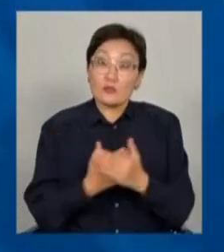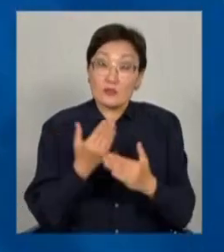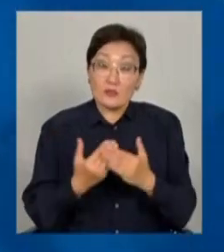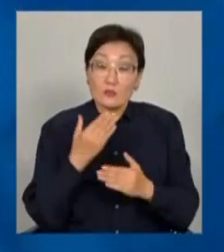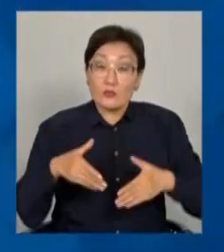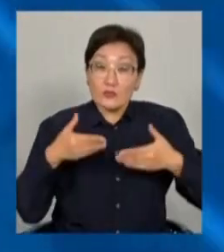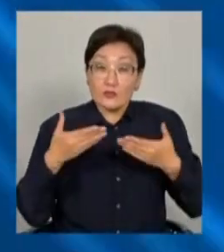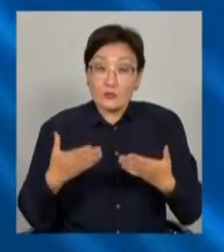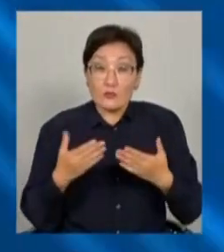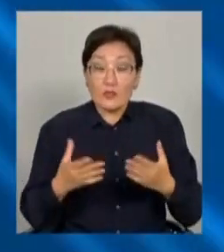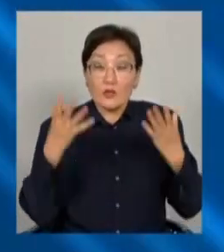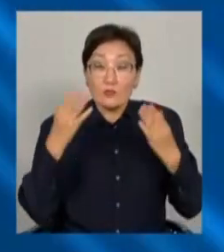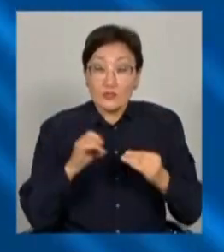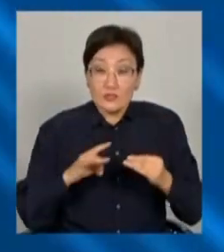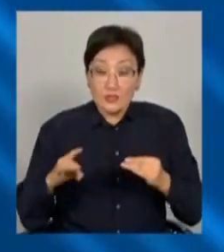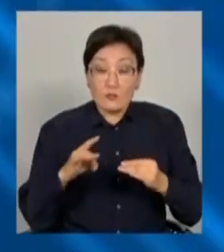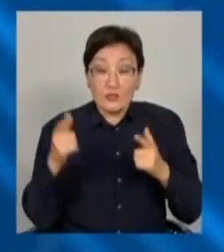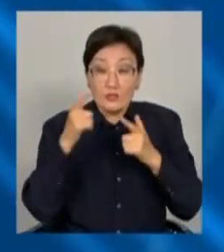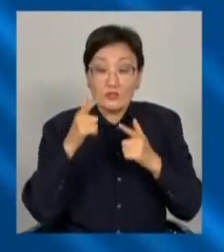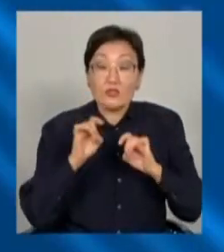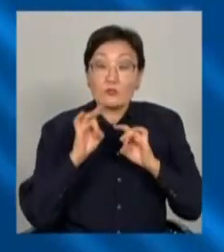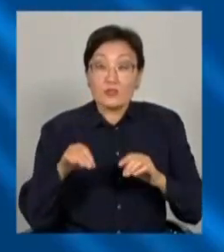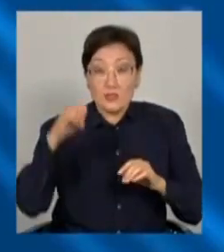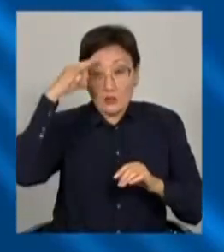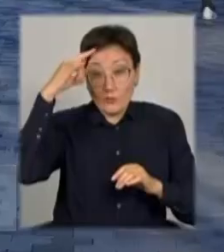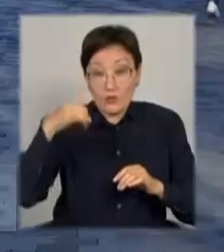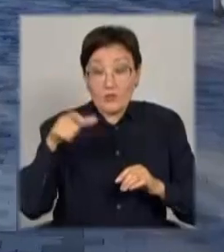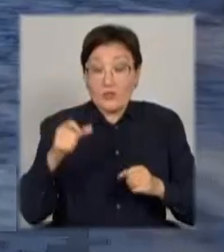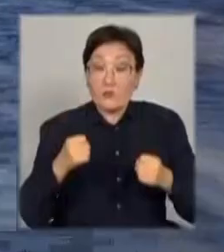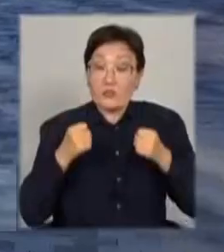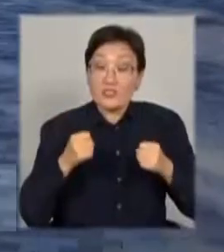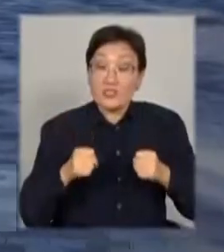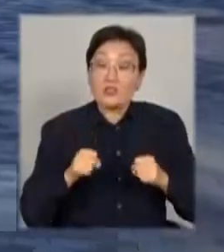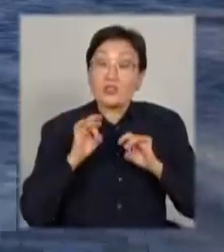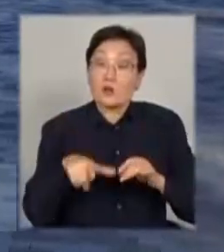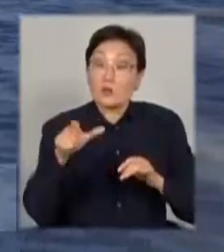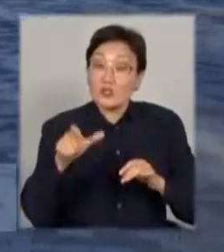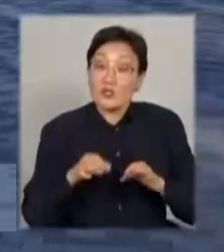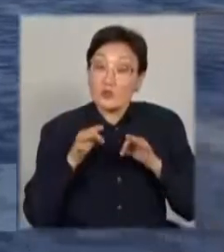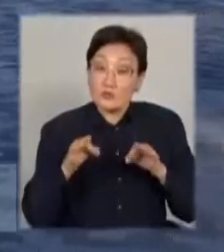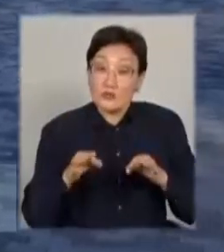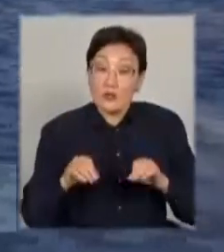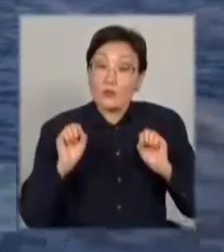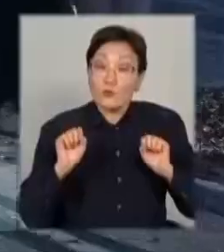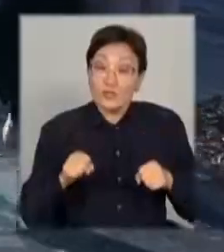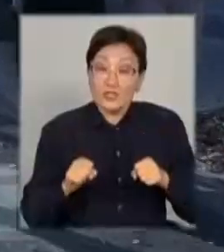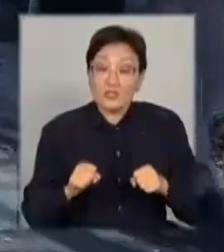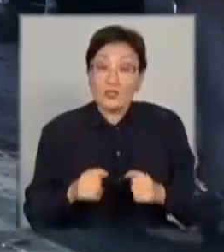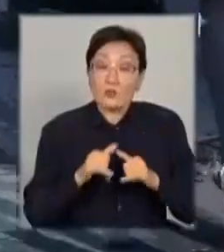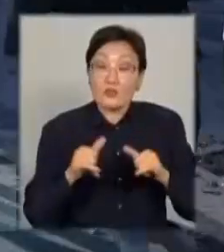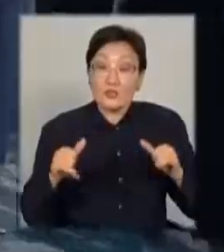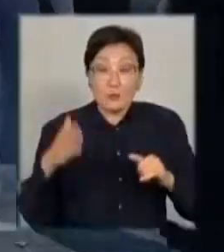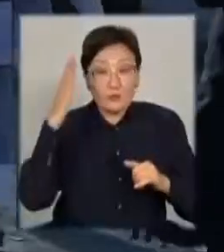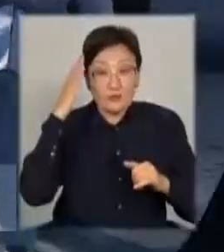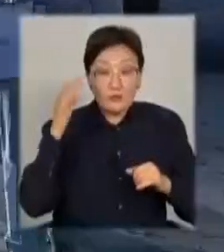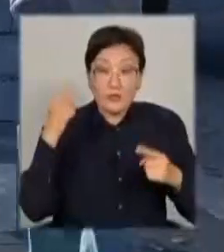Свои поздравления в канун дня Республики шлют известные казахстанцы спортсмены и общественные деятели отмечают что возможности для развития их